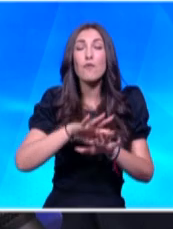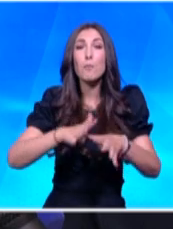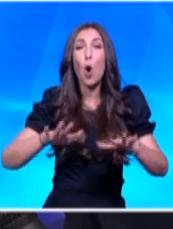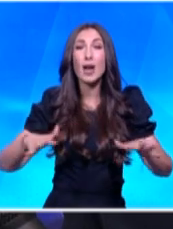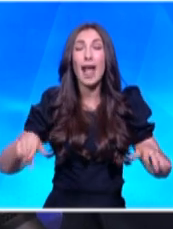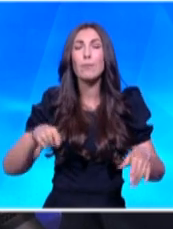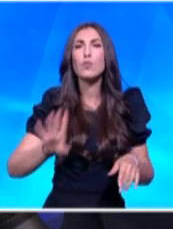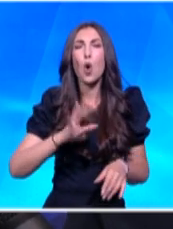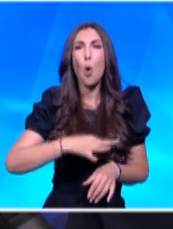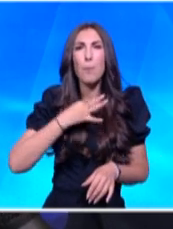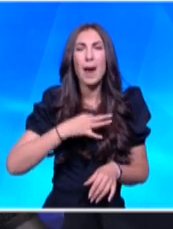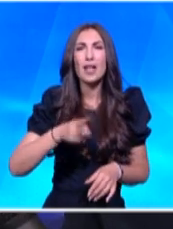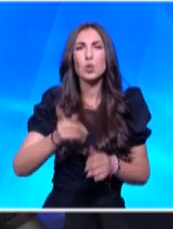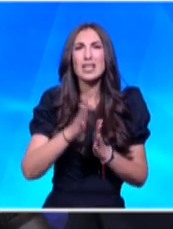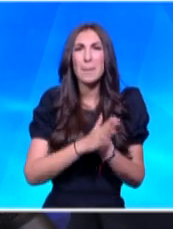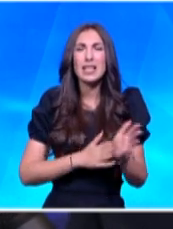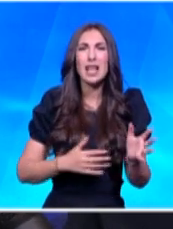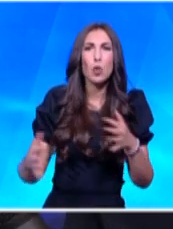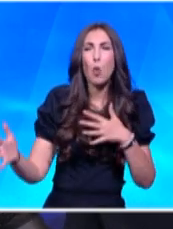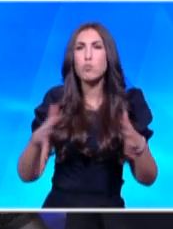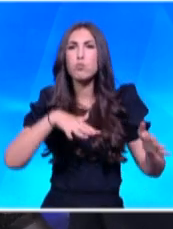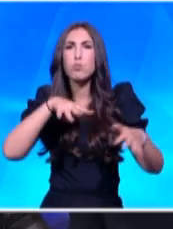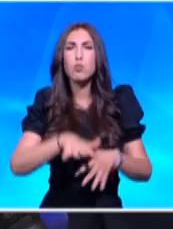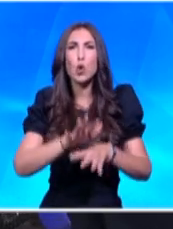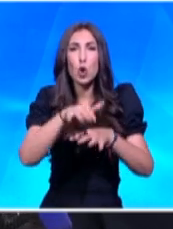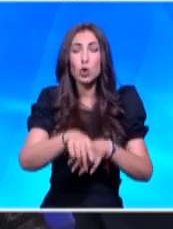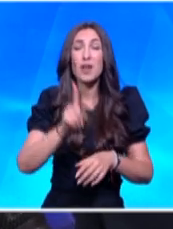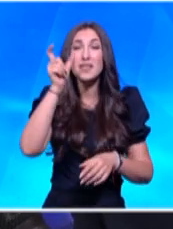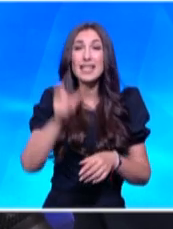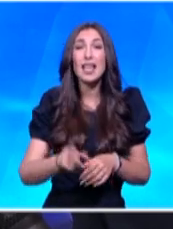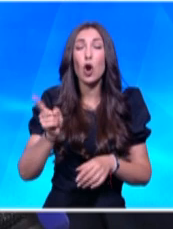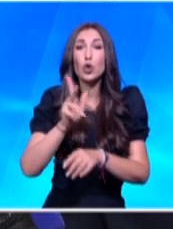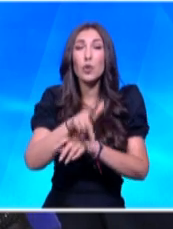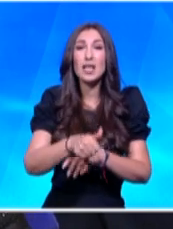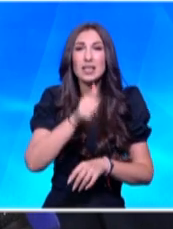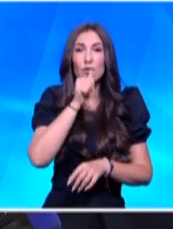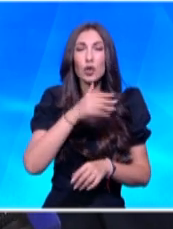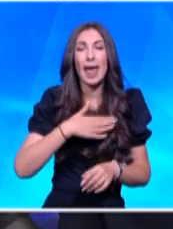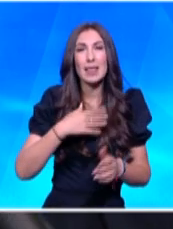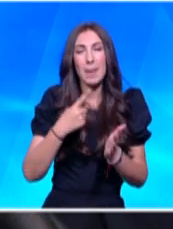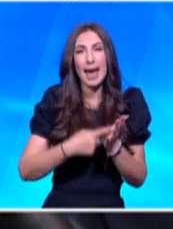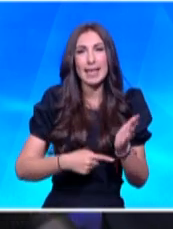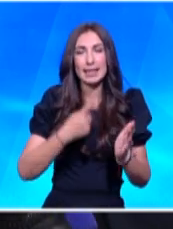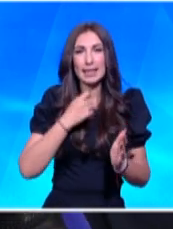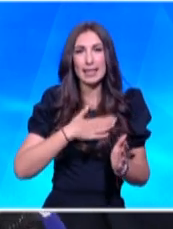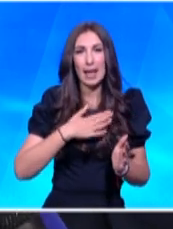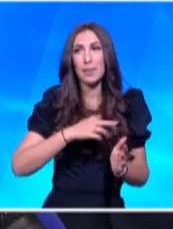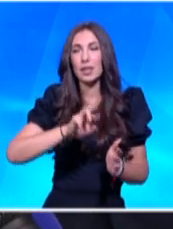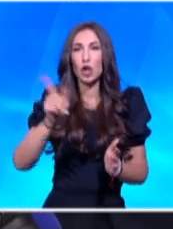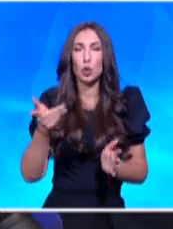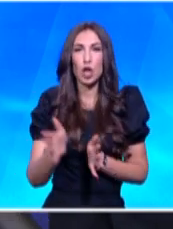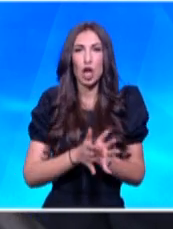опасно, замърсено, бурно. Така че всеки, който влиза във водата, всъщност създава риски за себе си и за други хора,